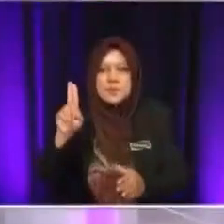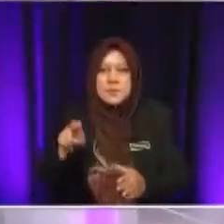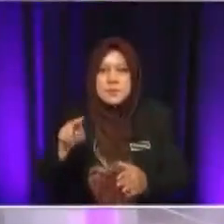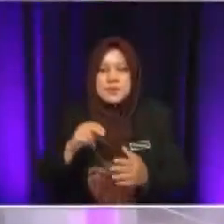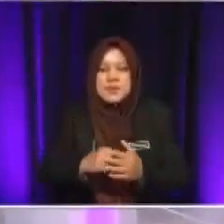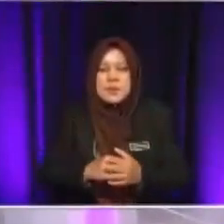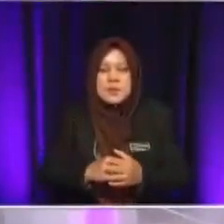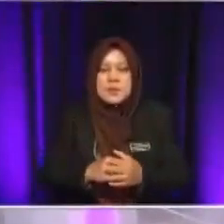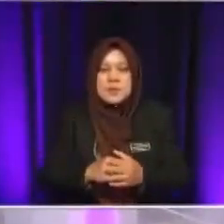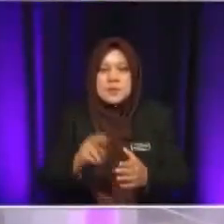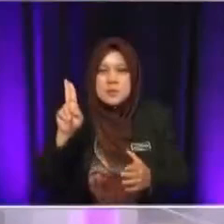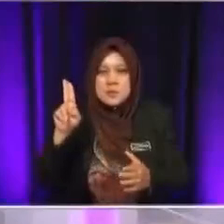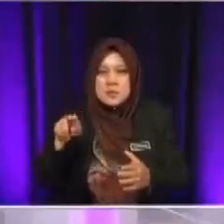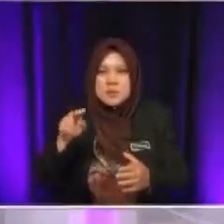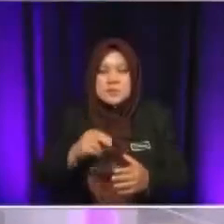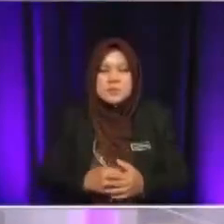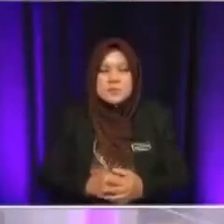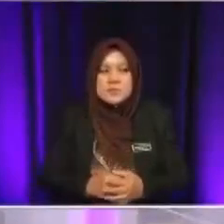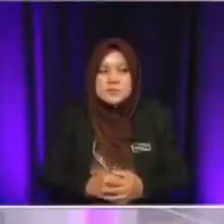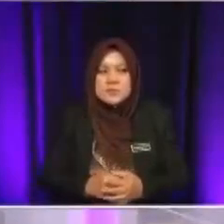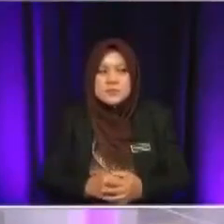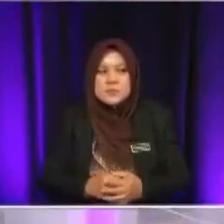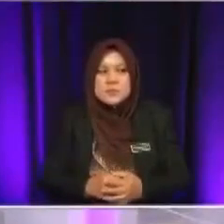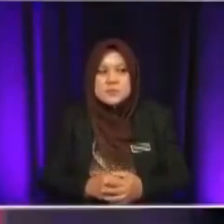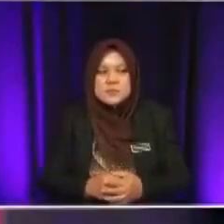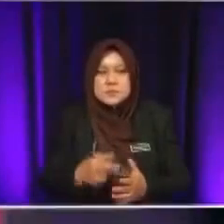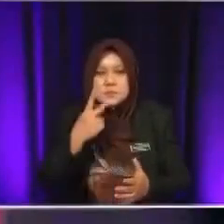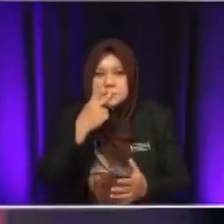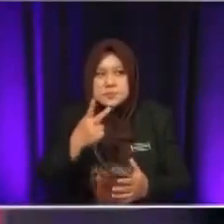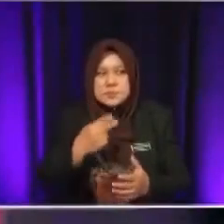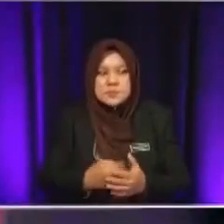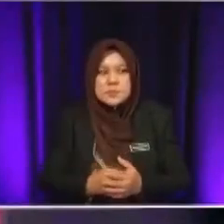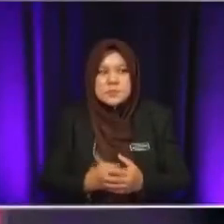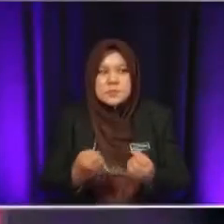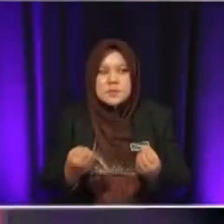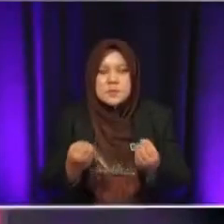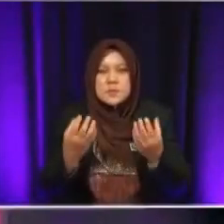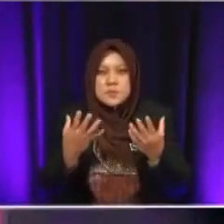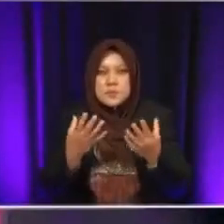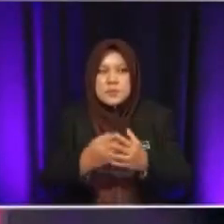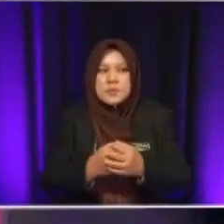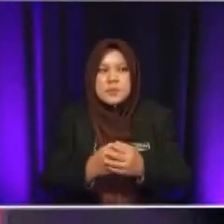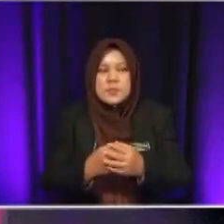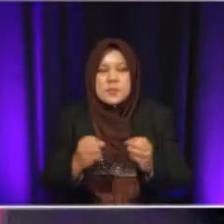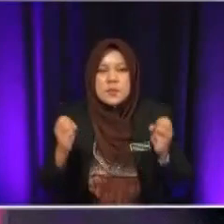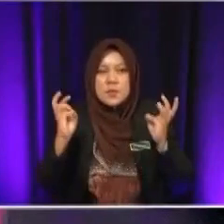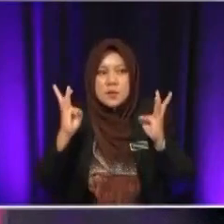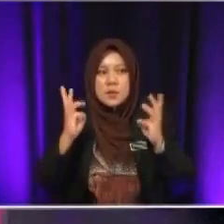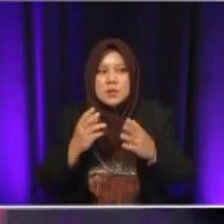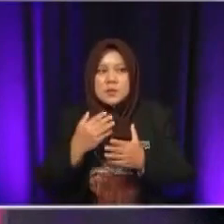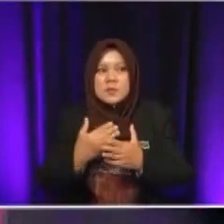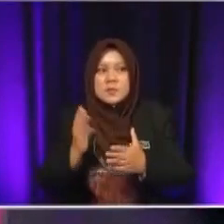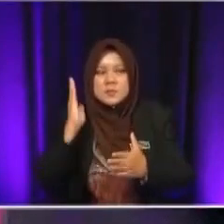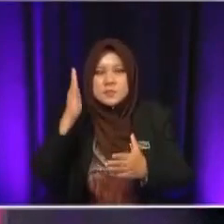kita akan switch on lah. Okey, buka. Okey, lihat. Okey, dia akan keluar saluran air dekat sini. Okey, nanti air dia akan